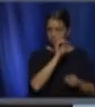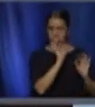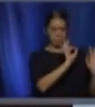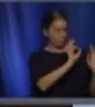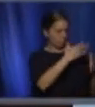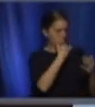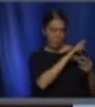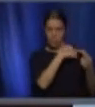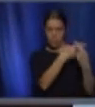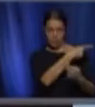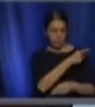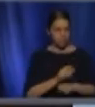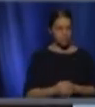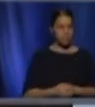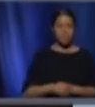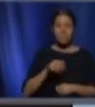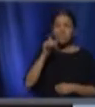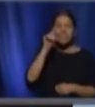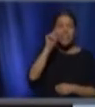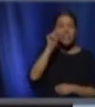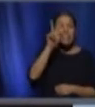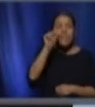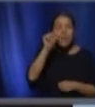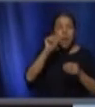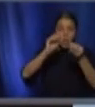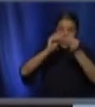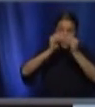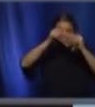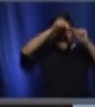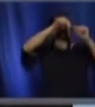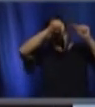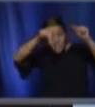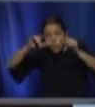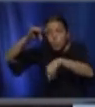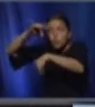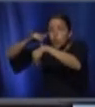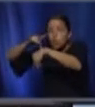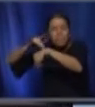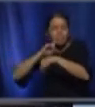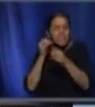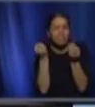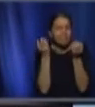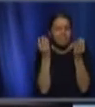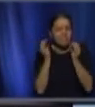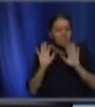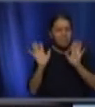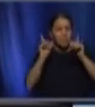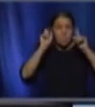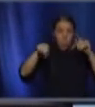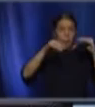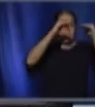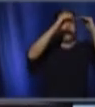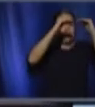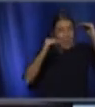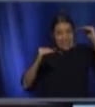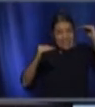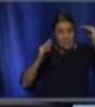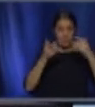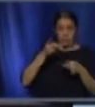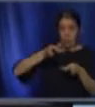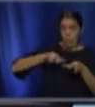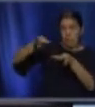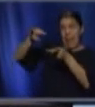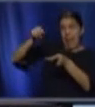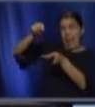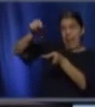chiffre précis parce que le chiffre, probablement, il faut avoir une diminution du nombre d'hospitalisations qui va maintenir notre système de santé en